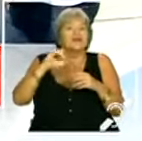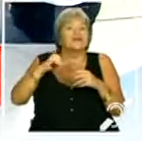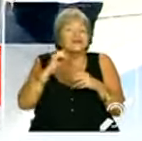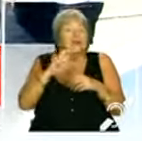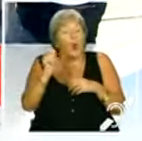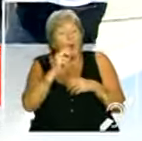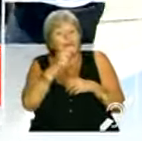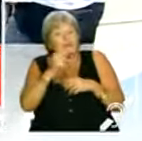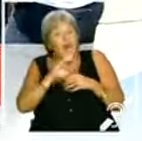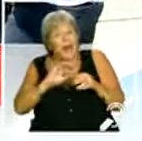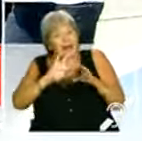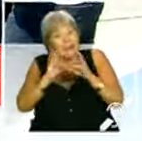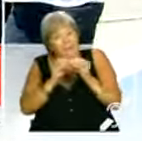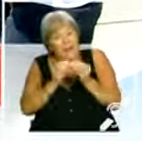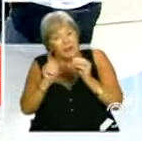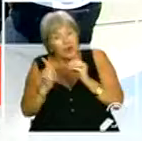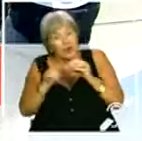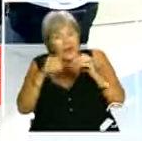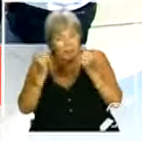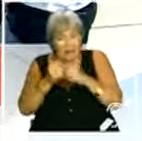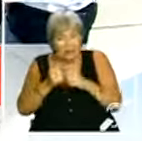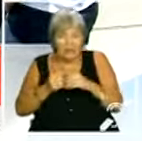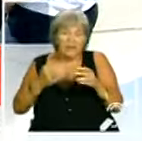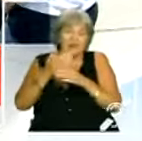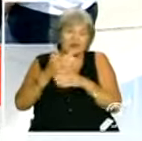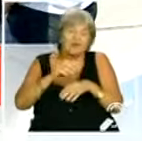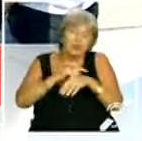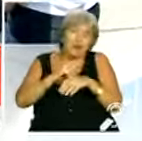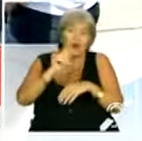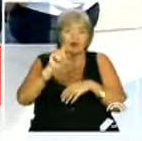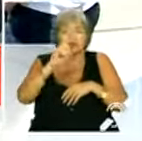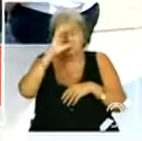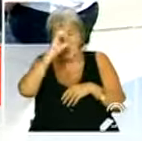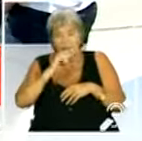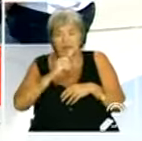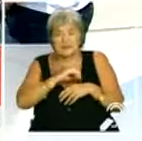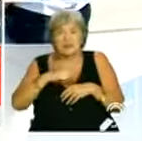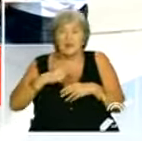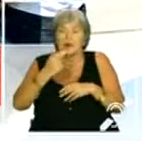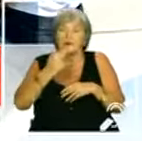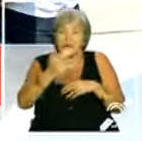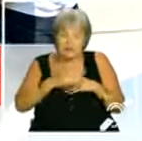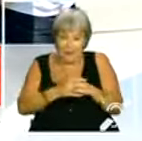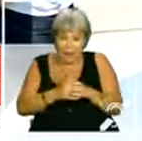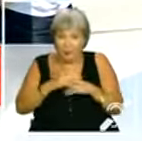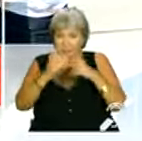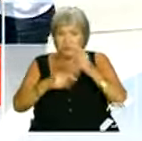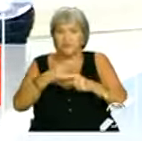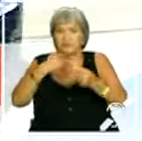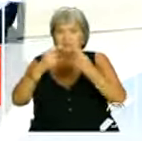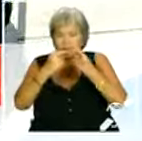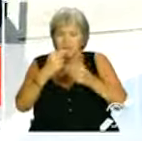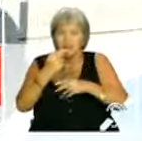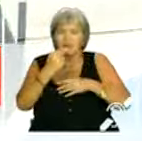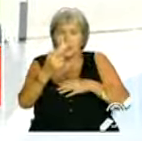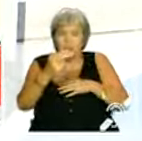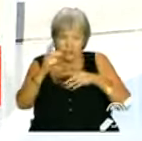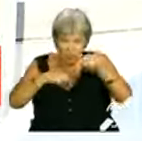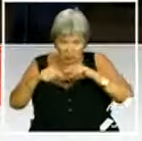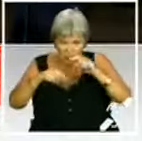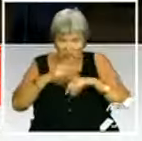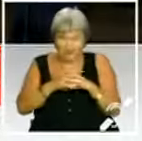îl însoțea s-au predat în jurul orei 12 noaptea și apoi au discutat aici cu polițiști. A avut loc